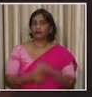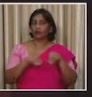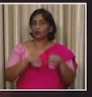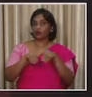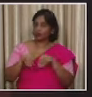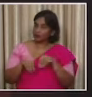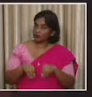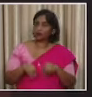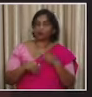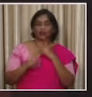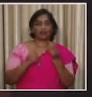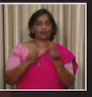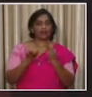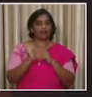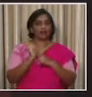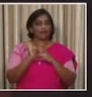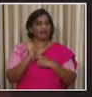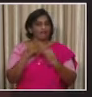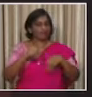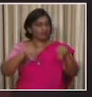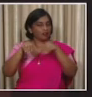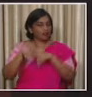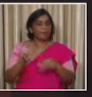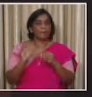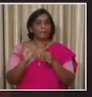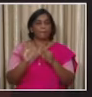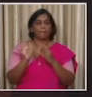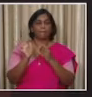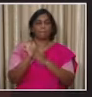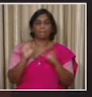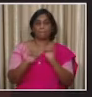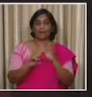කෘෂිකර්ම සහ වැවිලි කර්මාන්ත අමාත්‍යංශයේ මාධ්‍ය ඒකකේ.